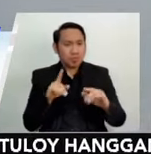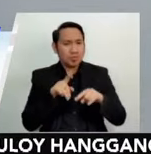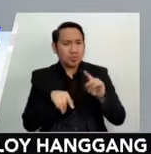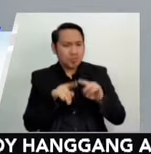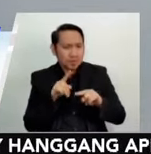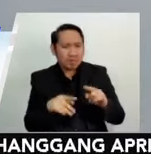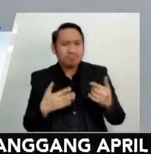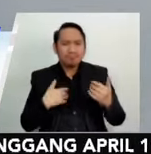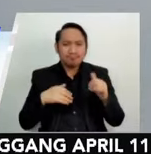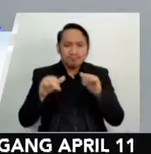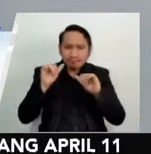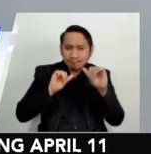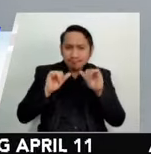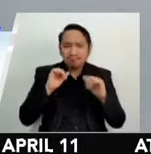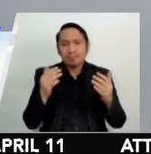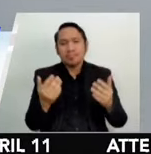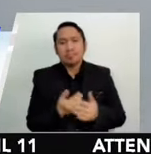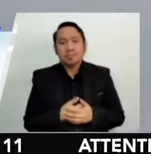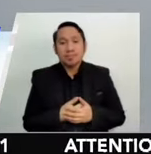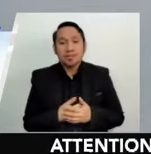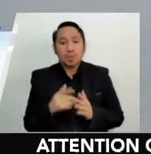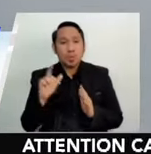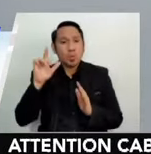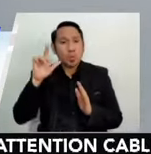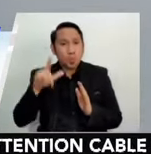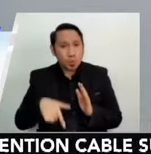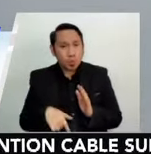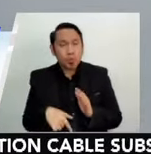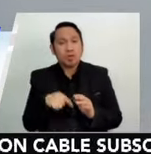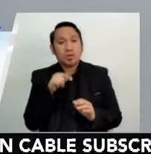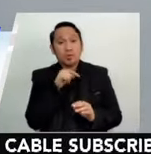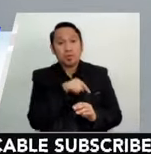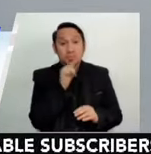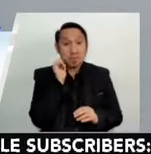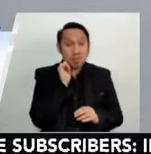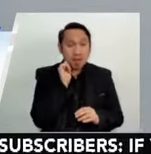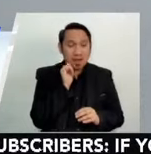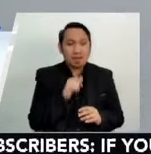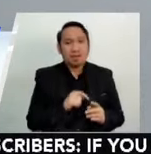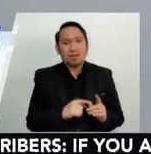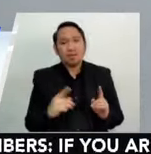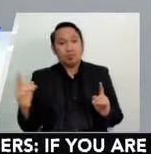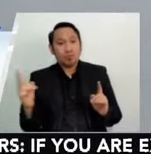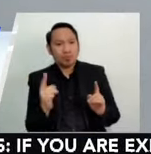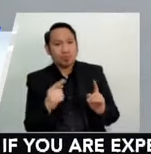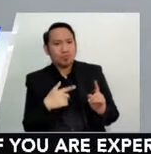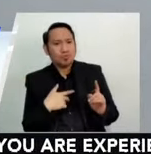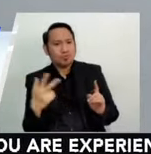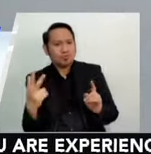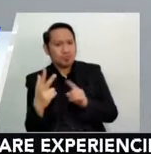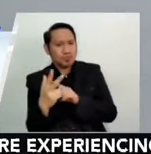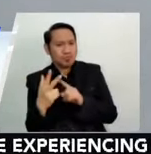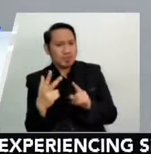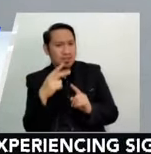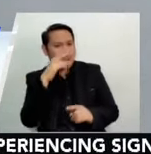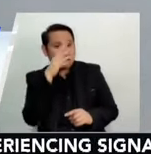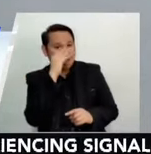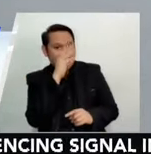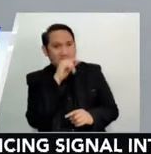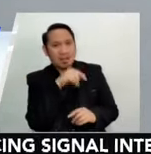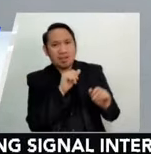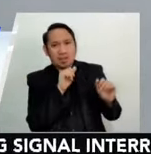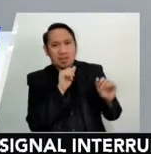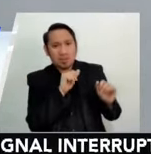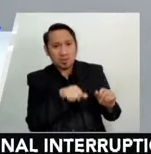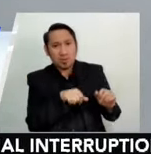nung pauwi na, itong victim, kinausap ng tatlong kasama niya na kung pwede, magpahinga muna dun sa